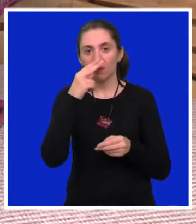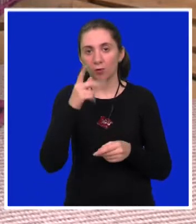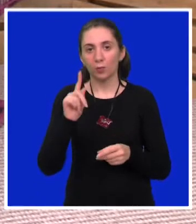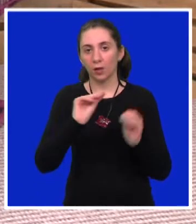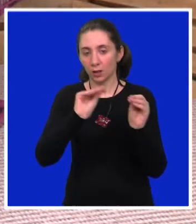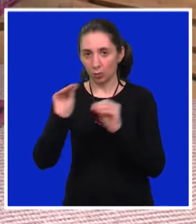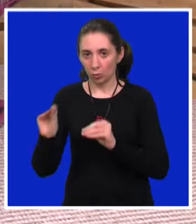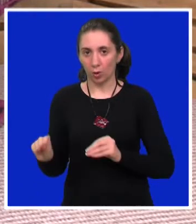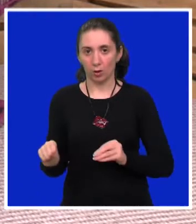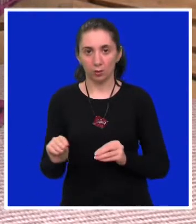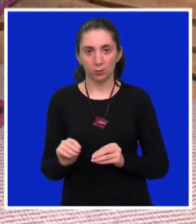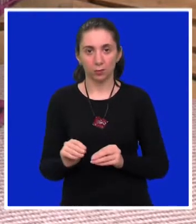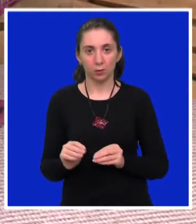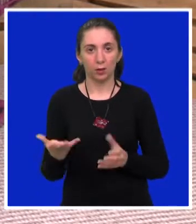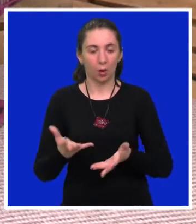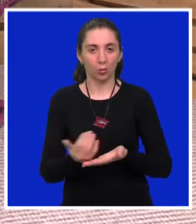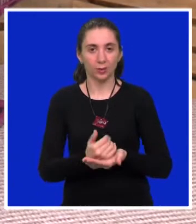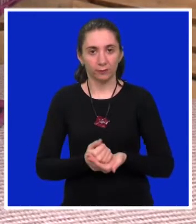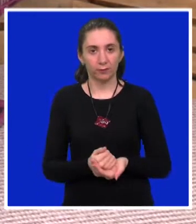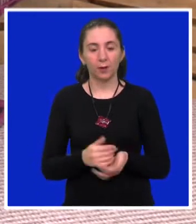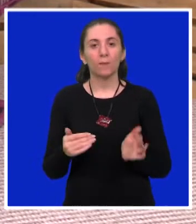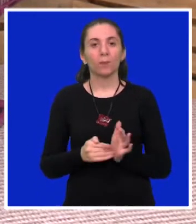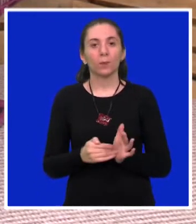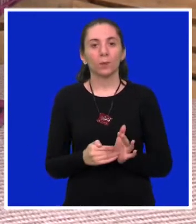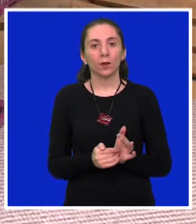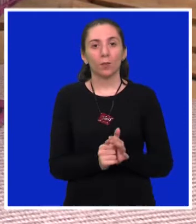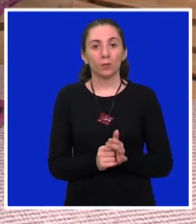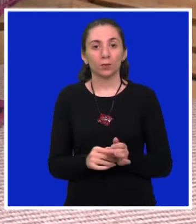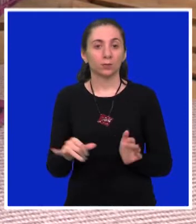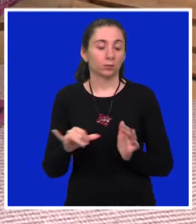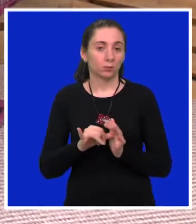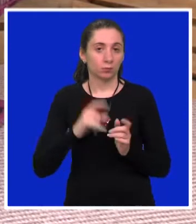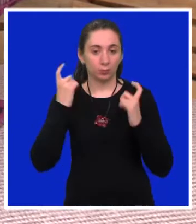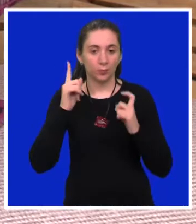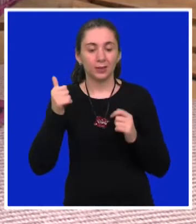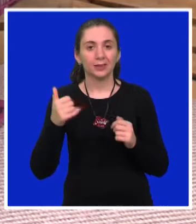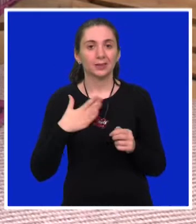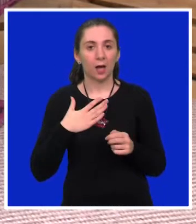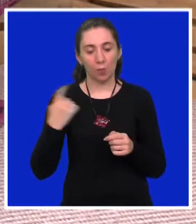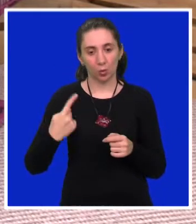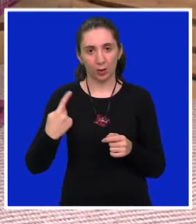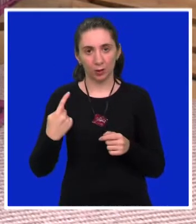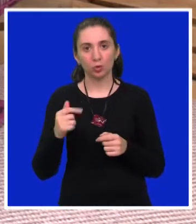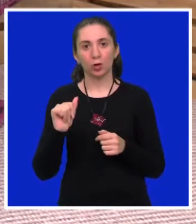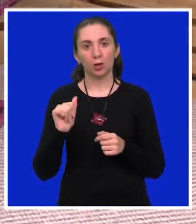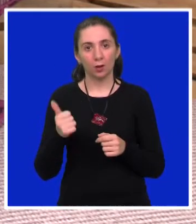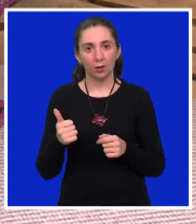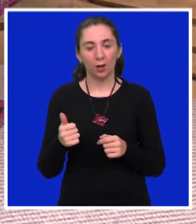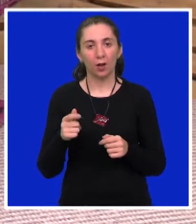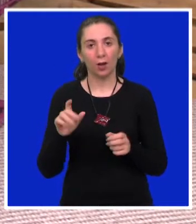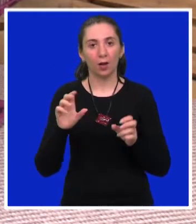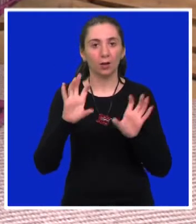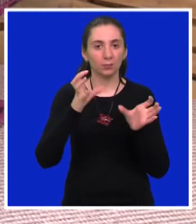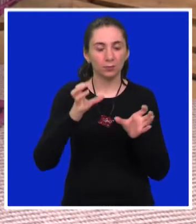i informiranja. Evo, treba biti realan, malo i samokritičan. Činjenica je da je